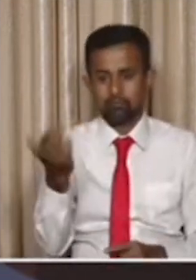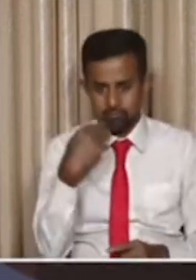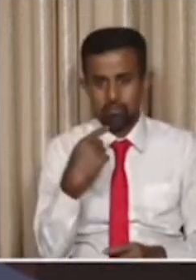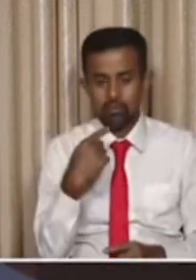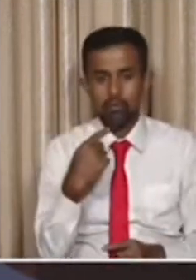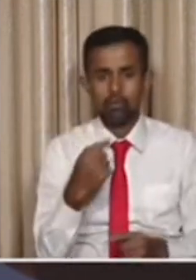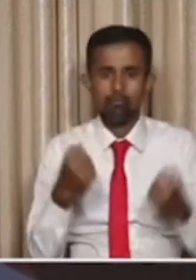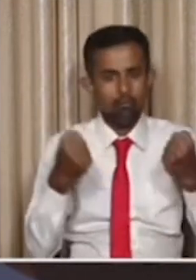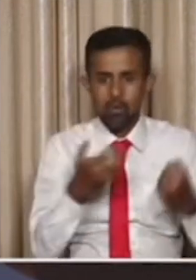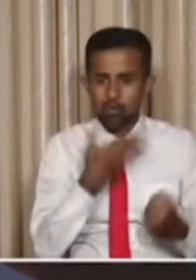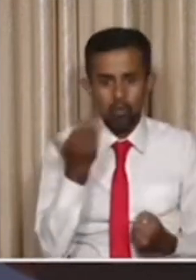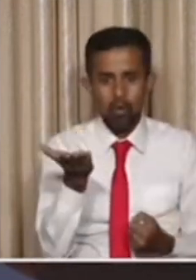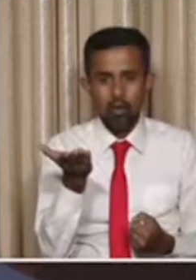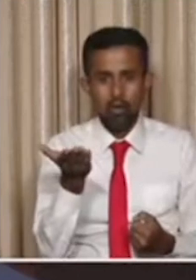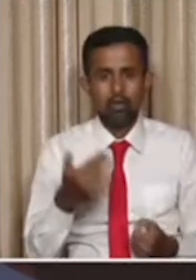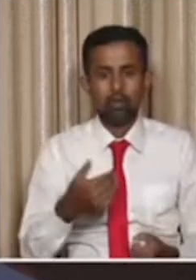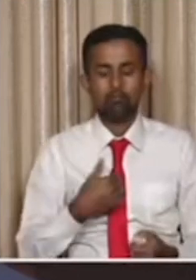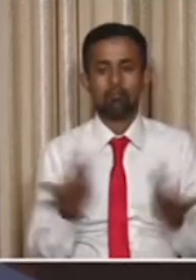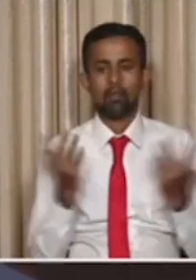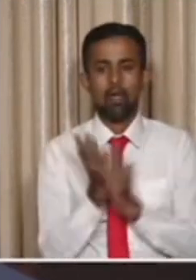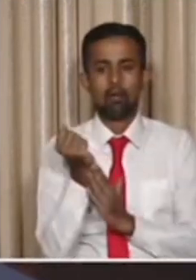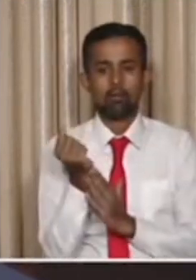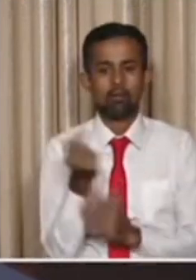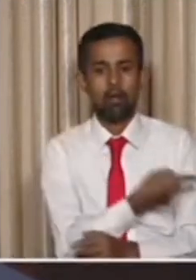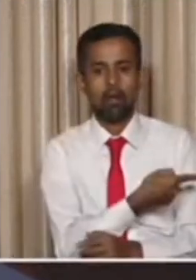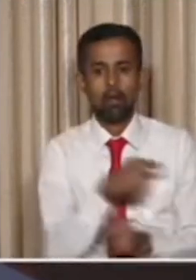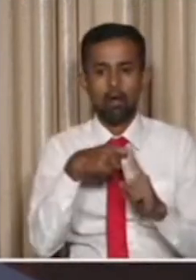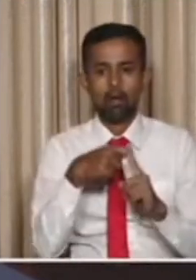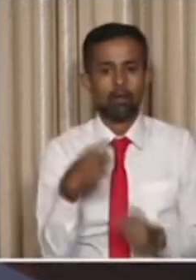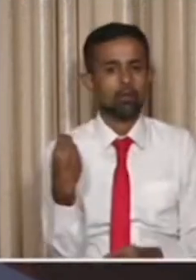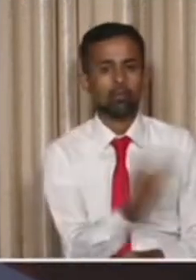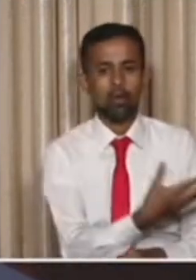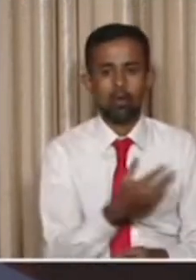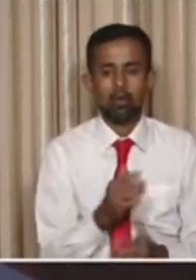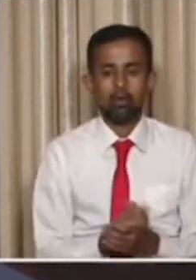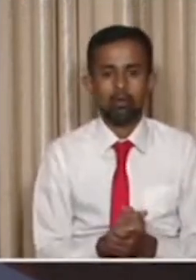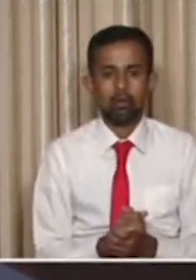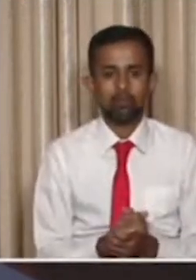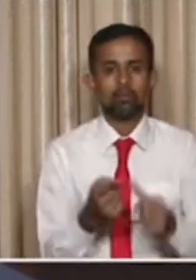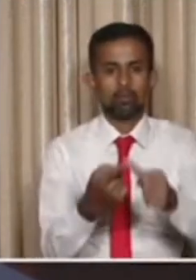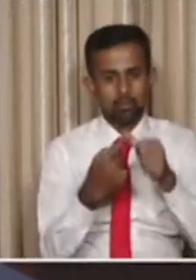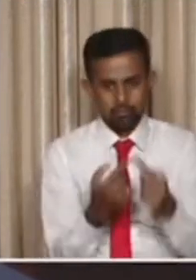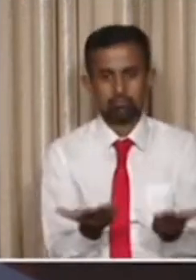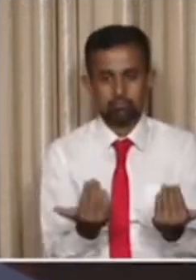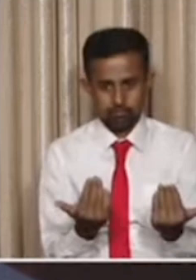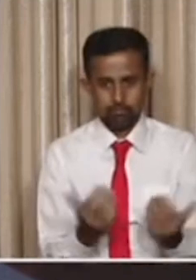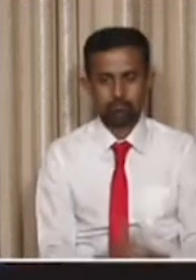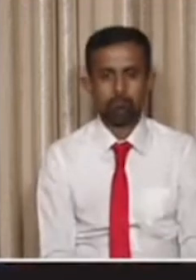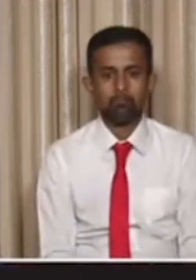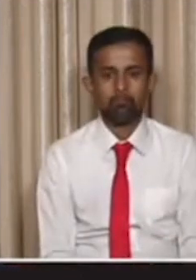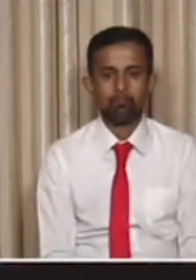වාඩි වෙන්න පුළුවන්ද? එතන මට නැති අයිතියක් කොහොමද කනිෂ්ක බණ්ඩාරට එන්නේ? කරුණාකරලා උත්තර දෙන්න කවුරු කතා නැතුමා.